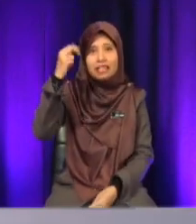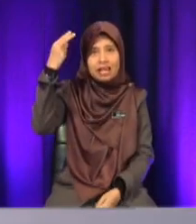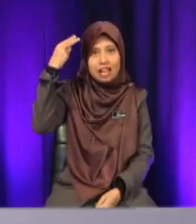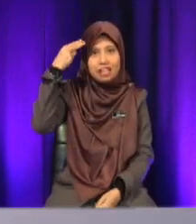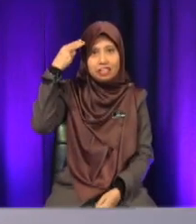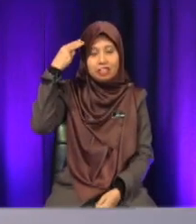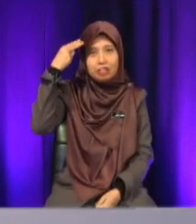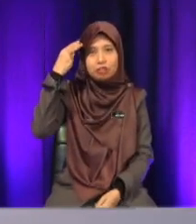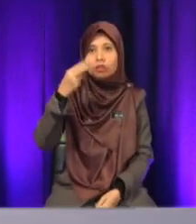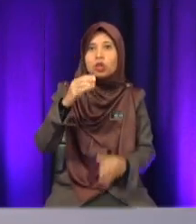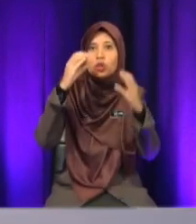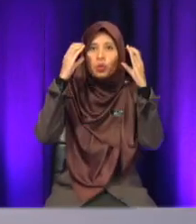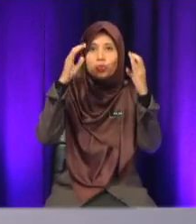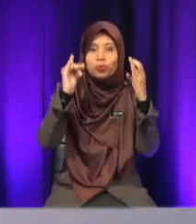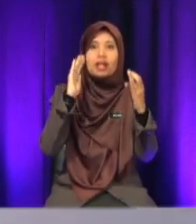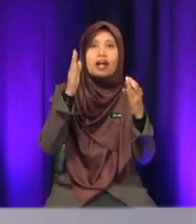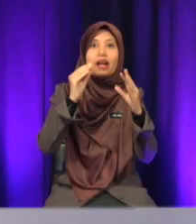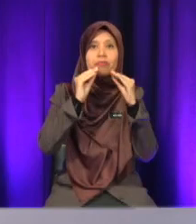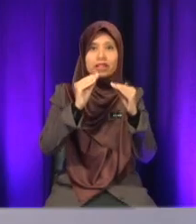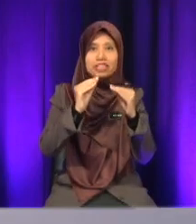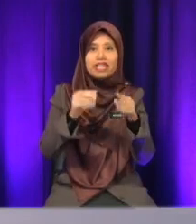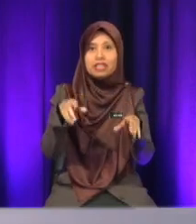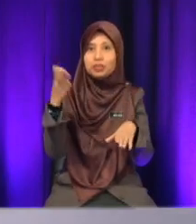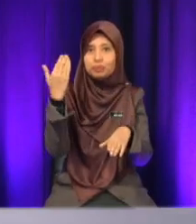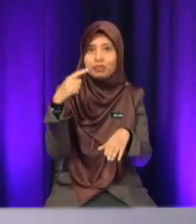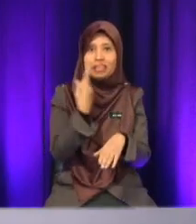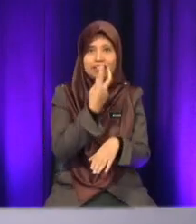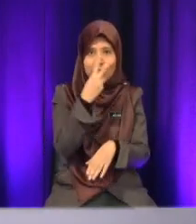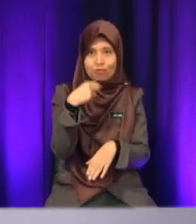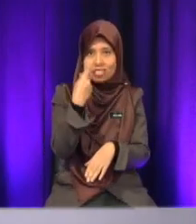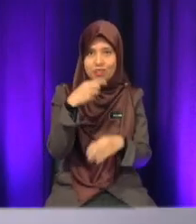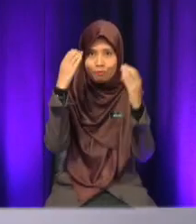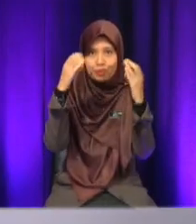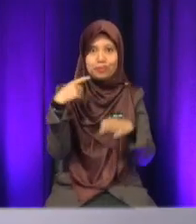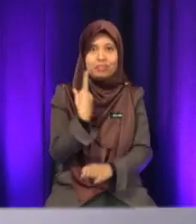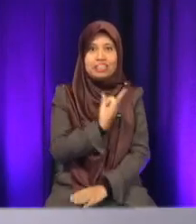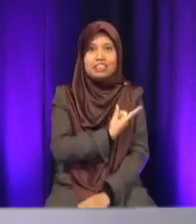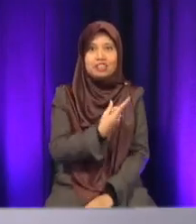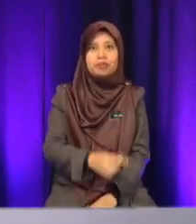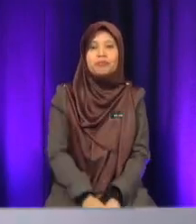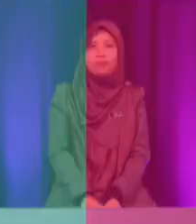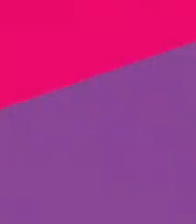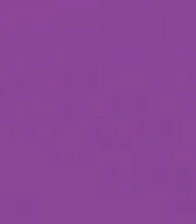gurunya nak aja kita hari ini Jom sama-sama kita saksikan profil guru kita